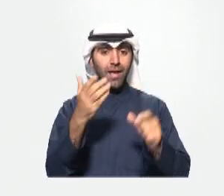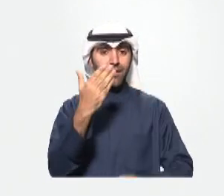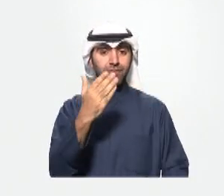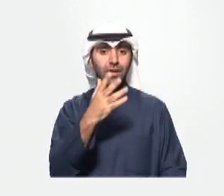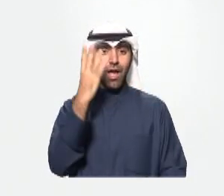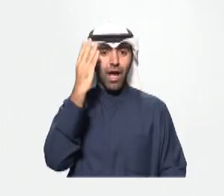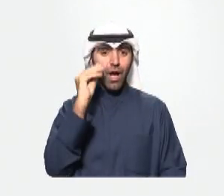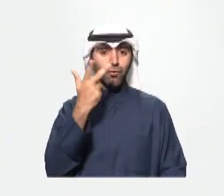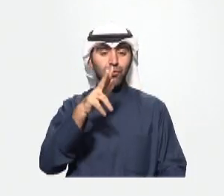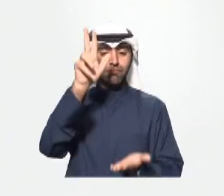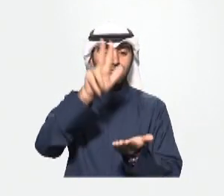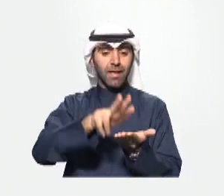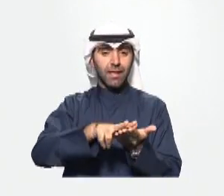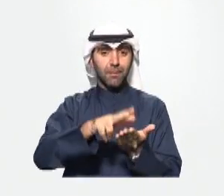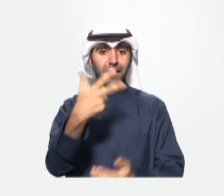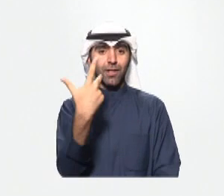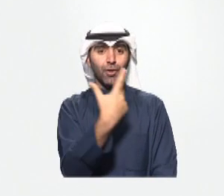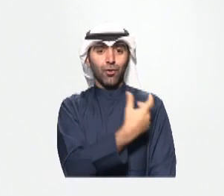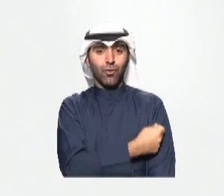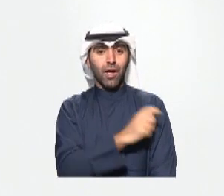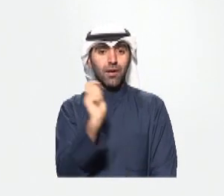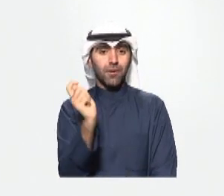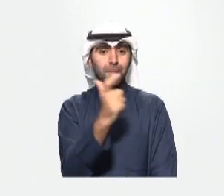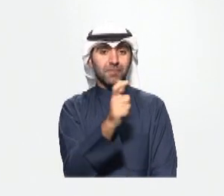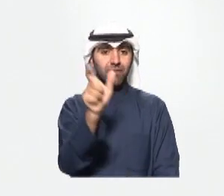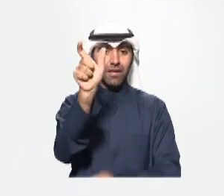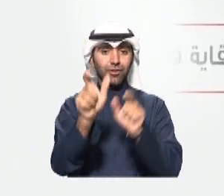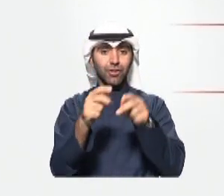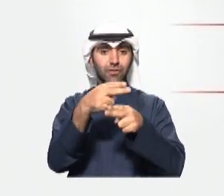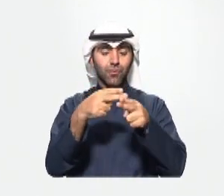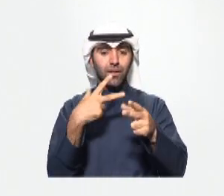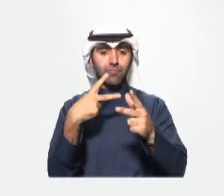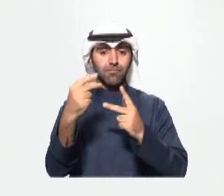يمكن استخدامها لاستباق الإصابة ولحفظ البشرية.